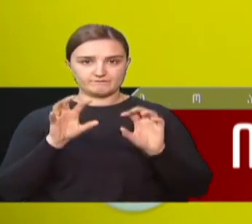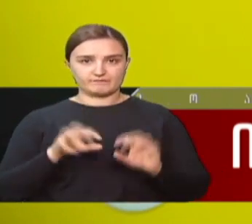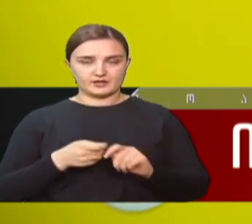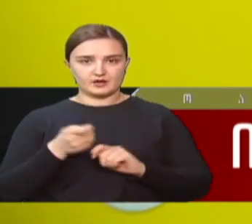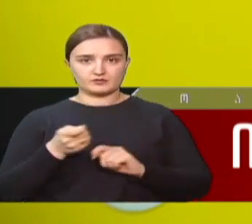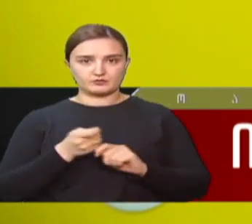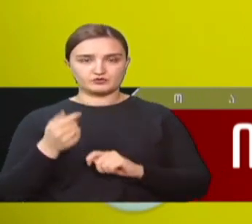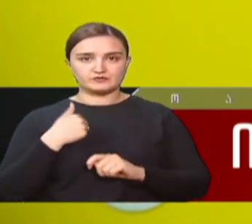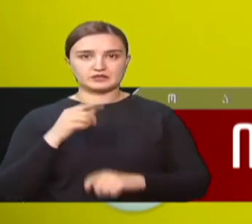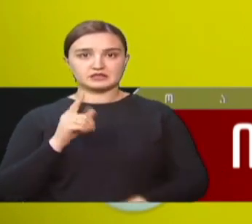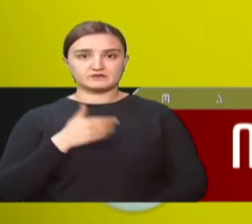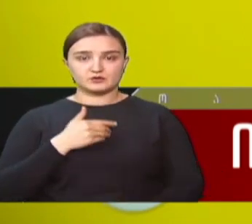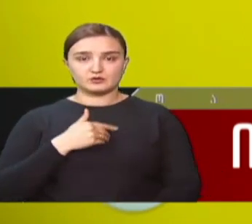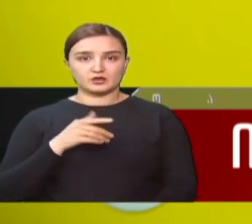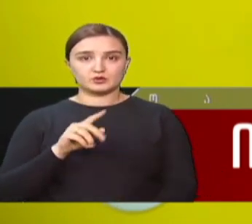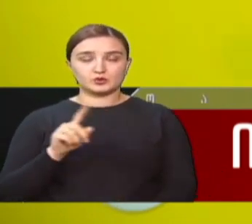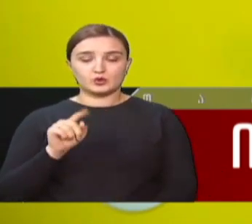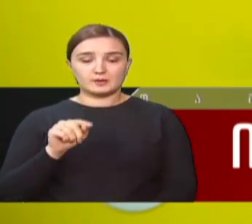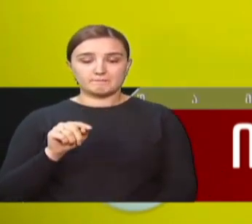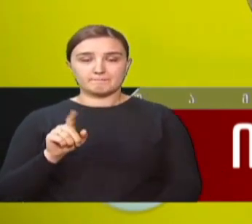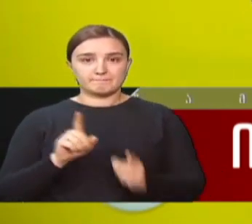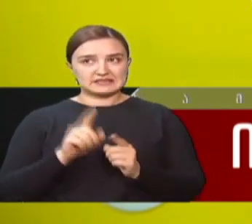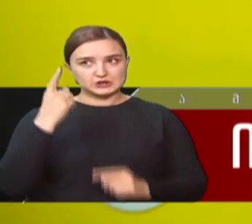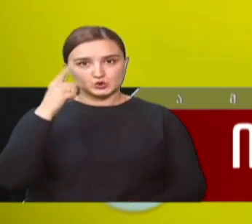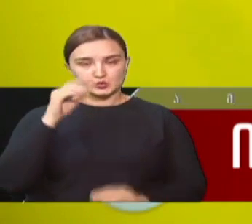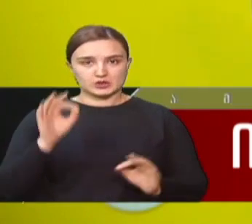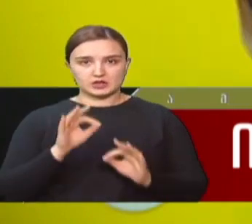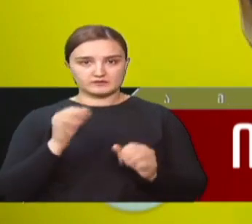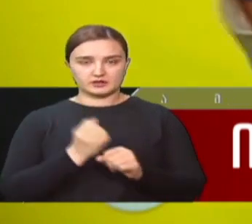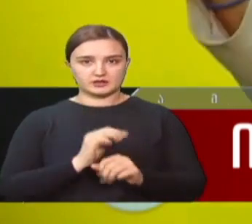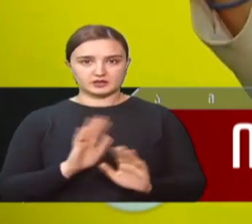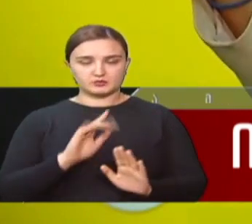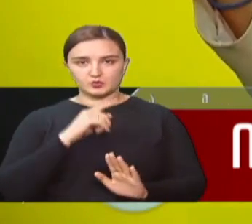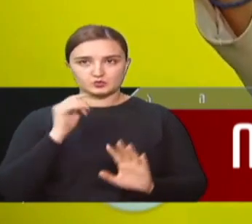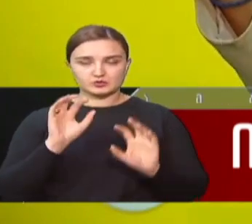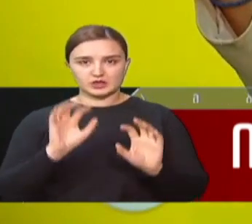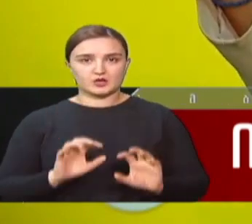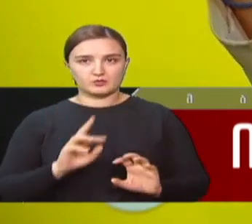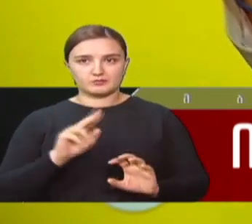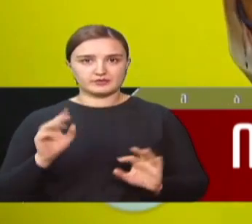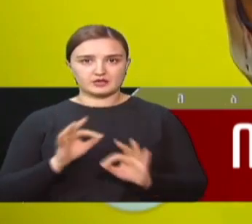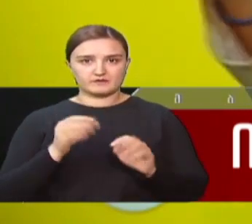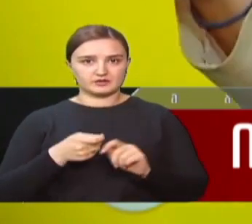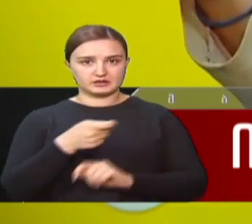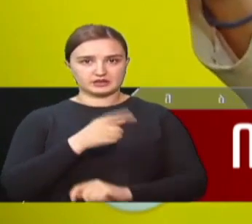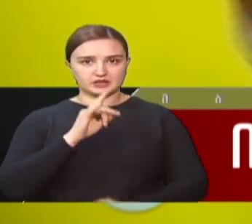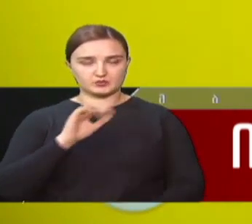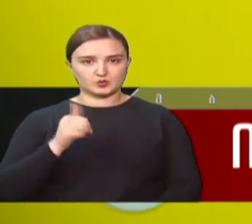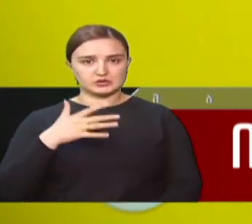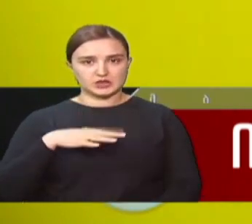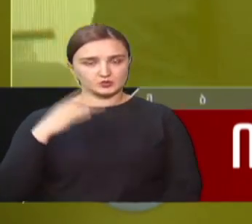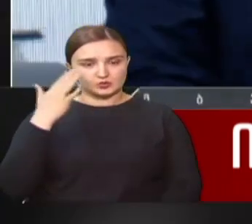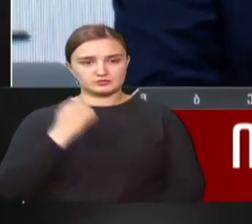გავიტანოთ, რომელიც ჩვენ გვინდოდა, თორე ცხადია, ესეც სისულელეს არავინ არ გააკეთებდა და რუსულ კანონს არავინ არ გაიტანდა, როგორც ქართულმა